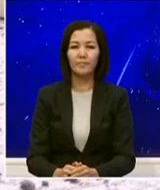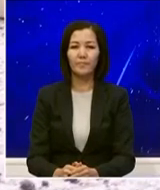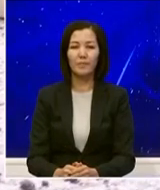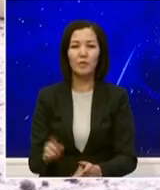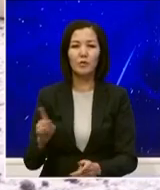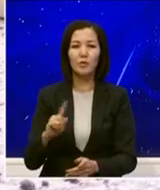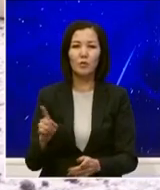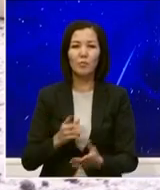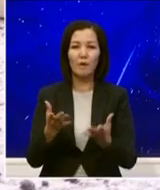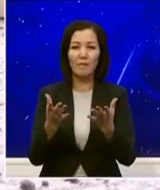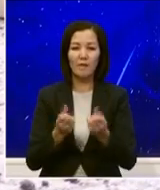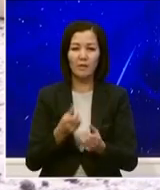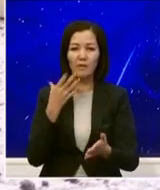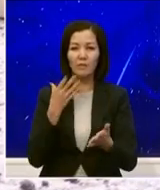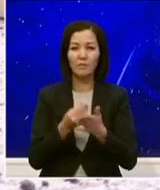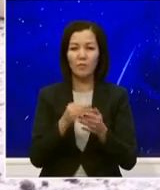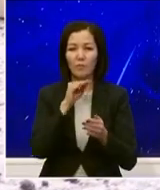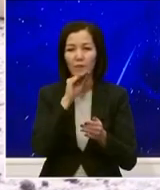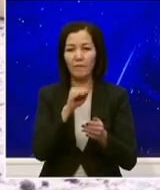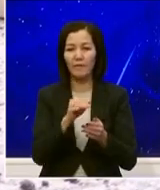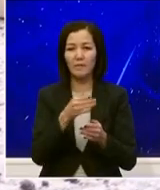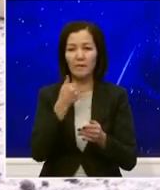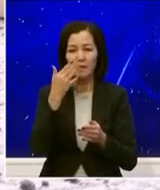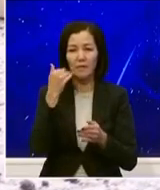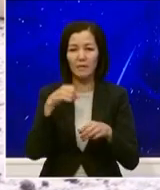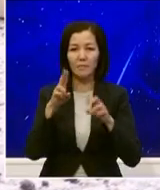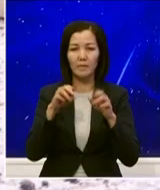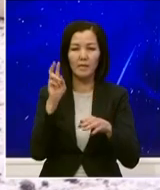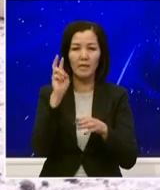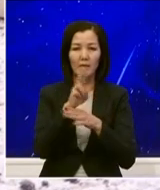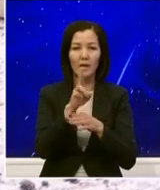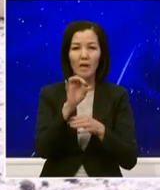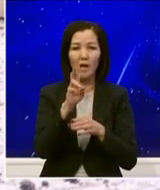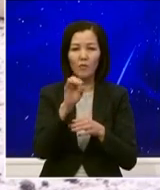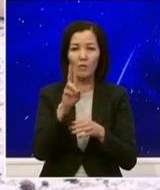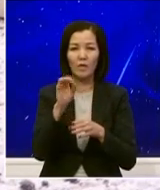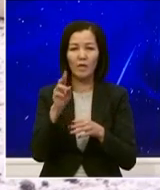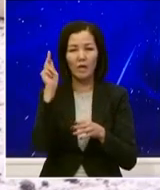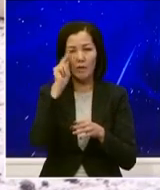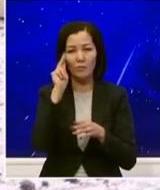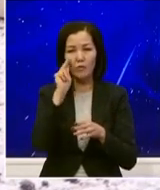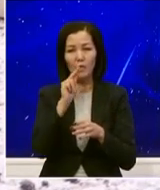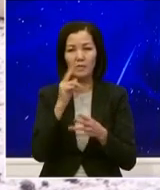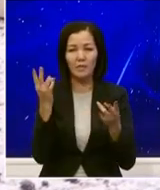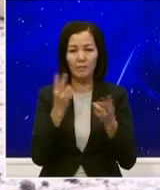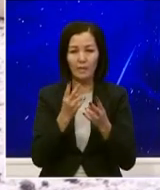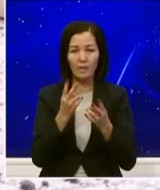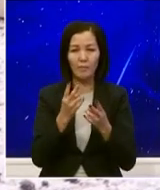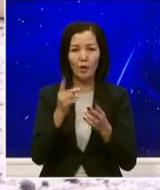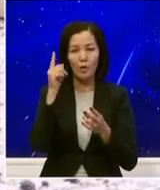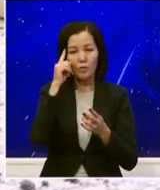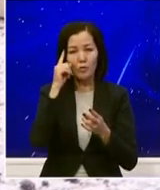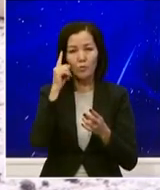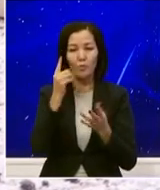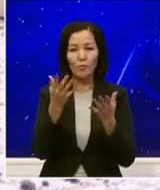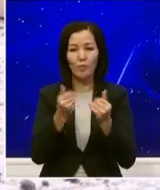Чтобы овладеть тонкостями своей новой профессии, я в летнее время специально ездил в Катон-Карагай и обучался всему необходимому. Думаю, что